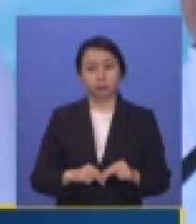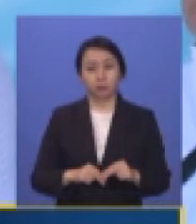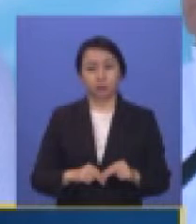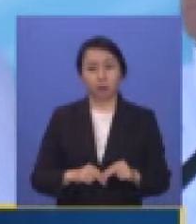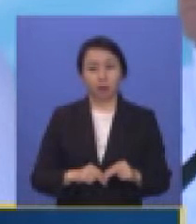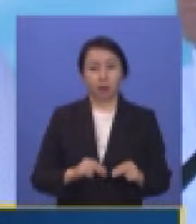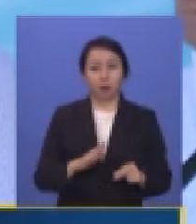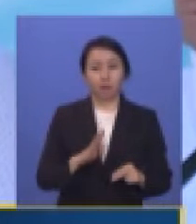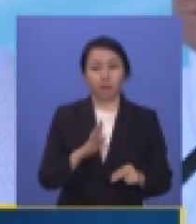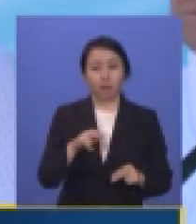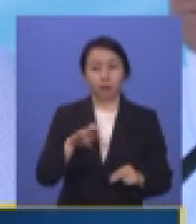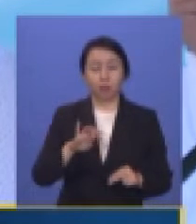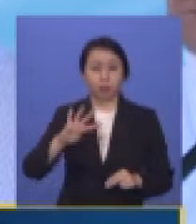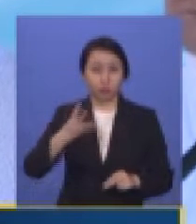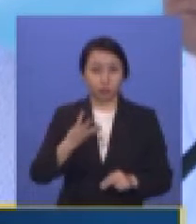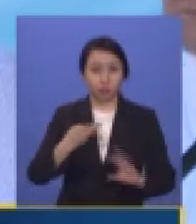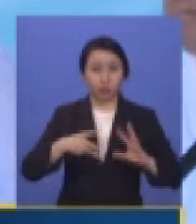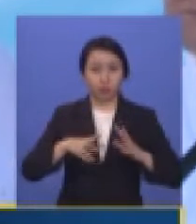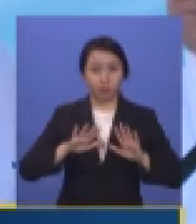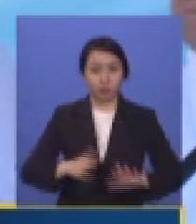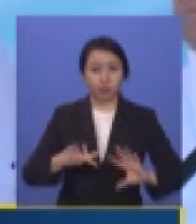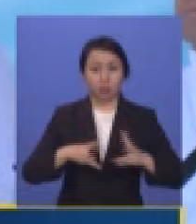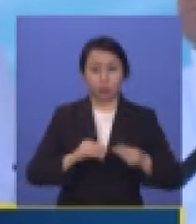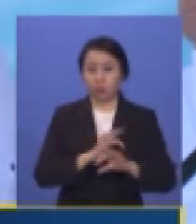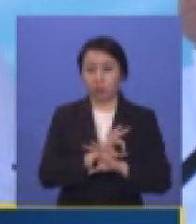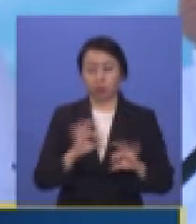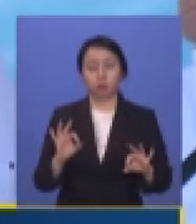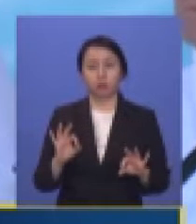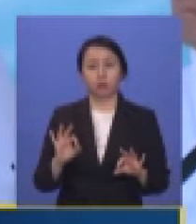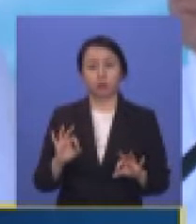Володя Бекер показал четвертый результат, хороший результат.